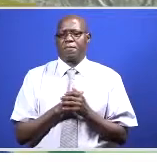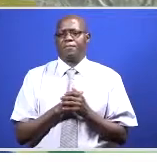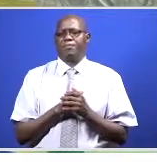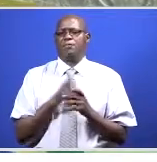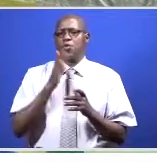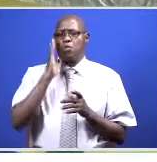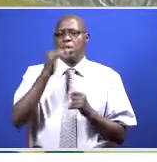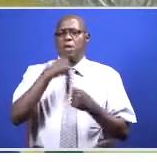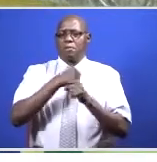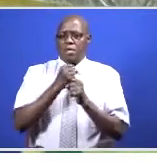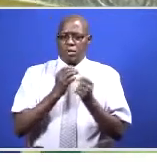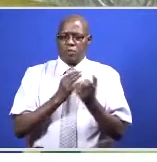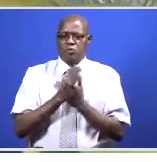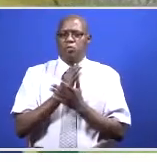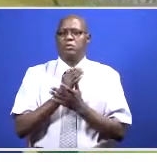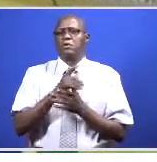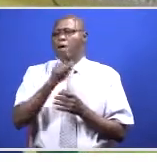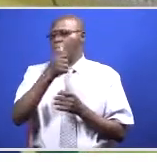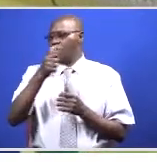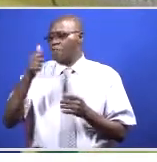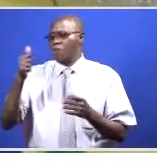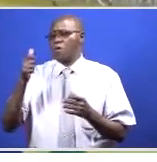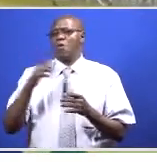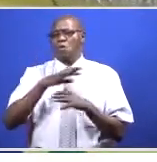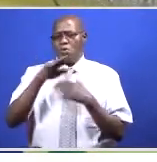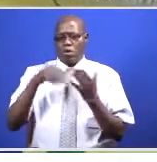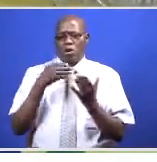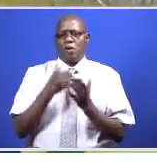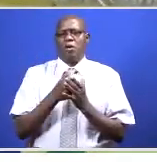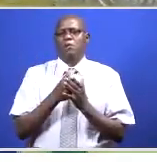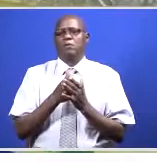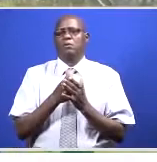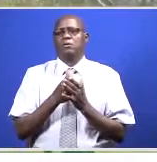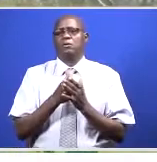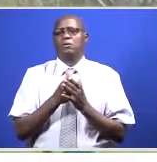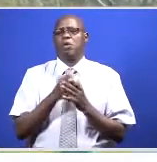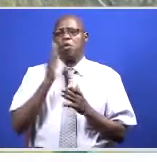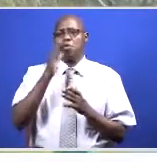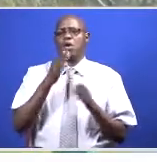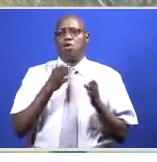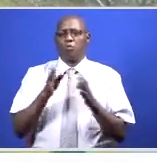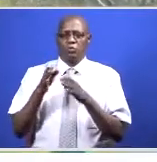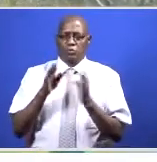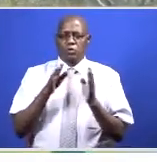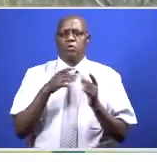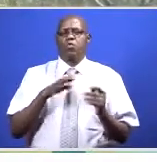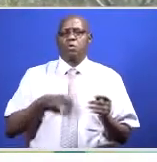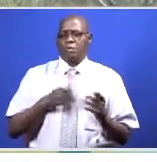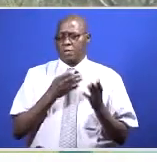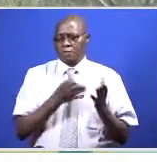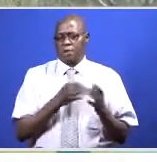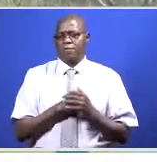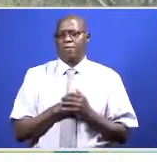tutahakikisha kwamba vile vitengo zingine zote zitakuwa pia na nafasi ya akina mama,